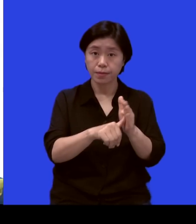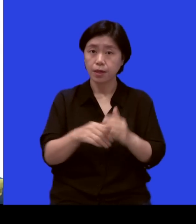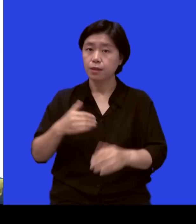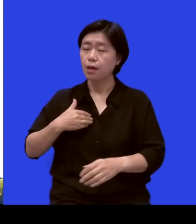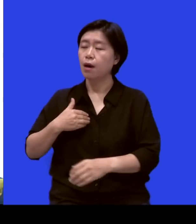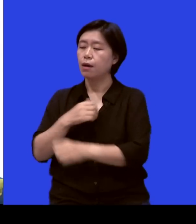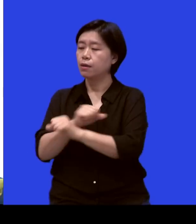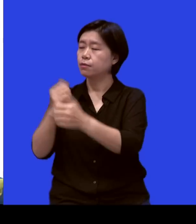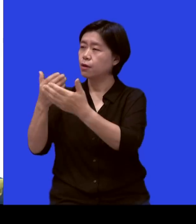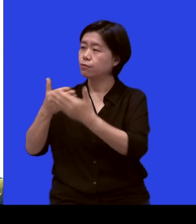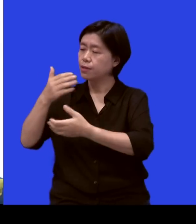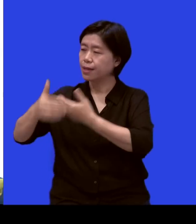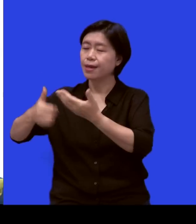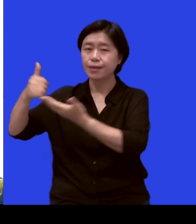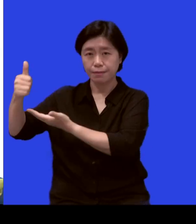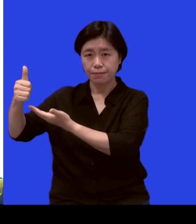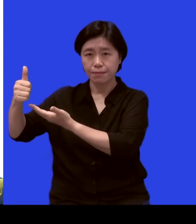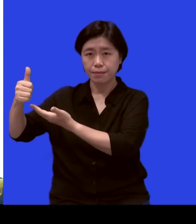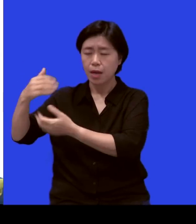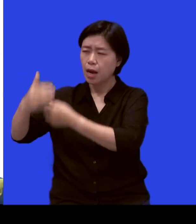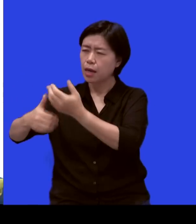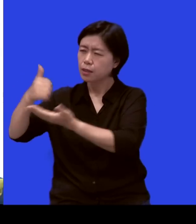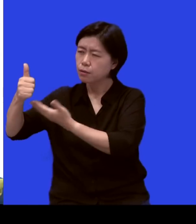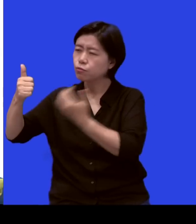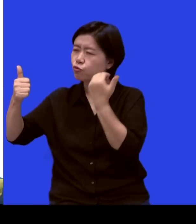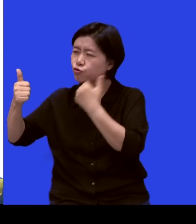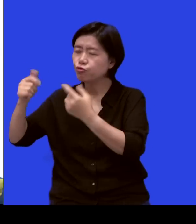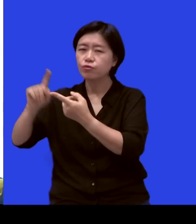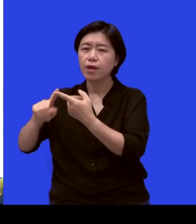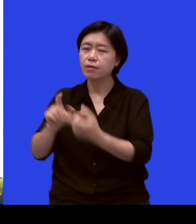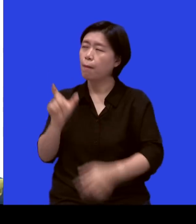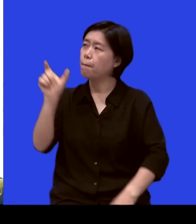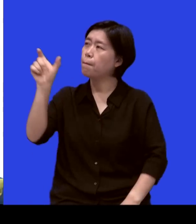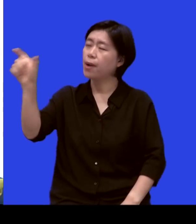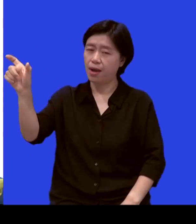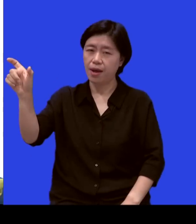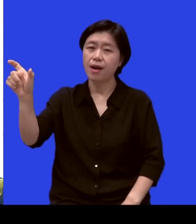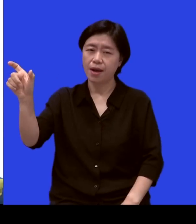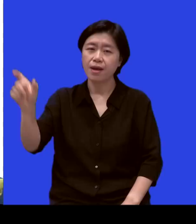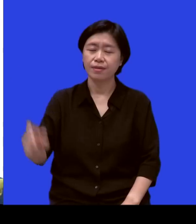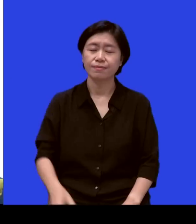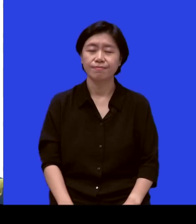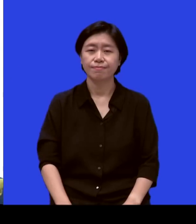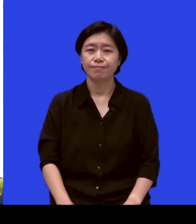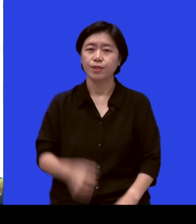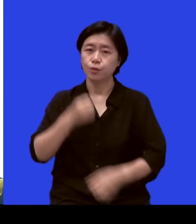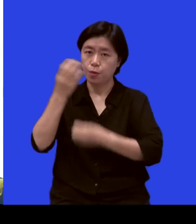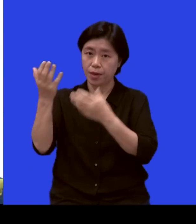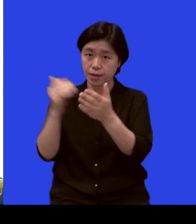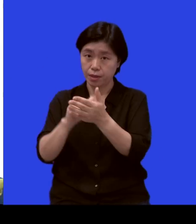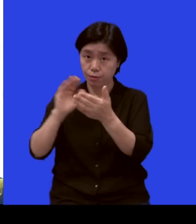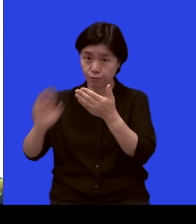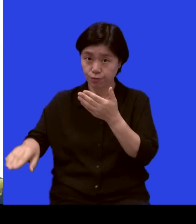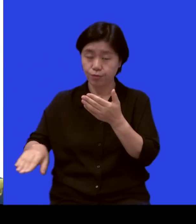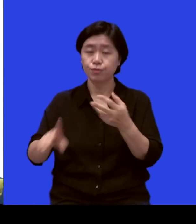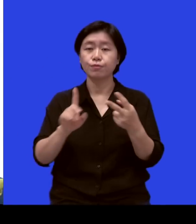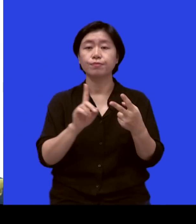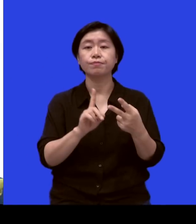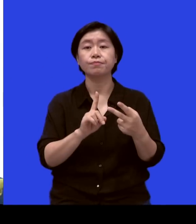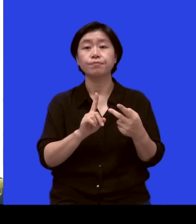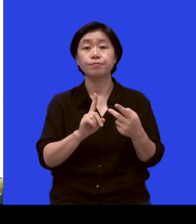나를 용서하신 하나님. 그래서 하나님에 대하여 그렇게 한마디로 하나님에 대한 고백을 하고 그러고 난 다음에 첫